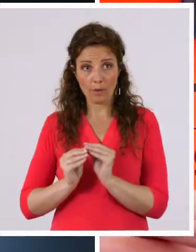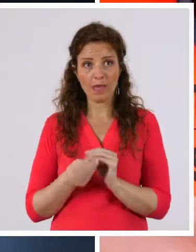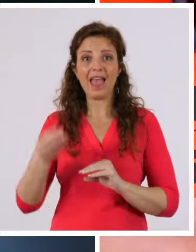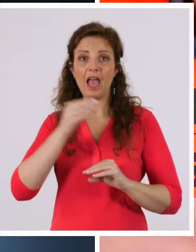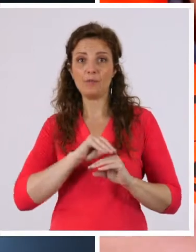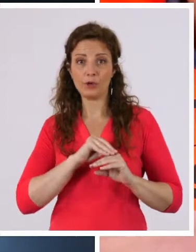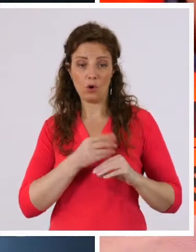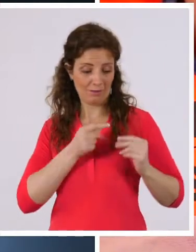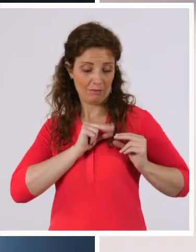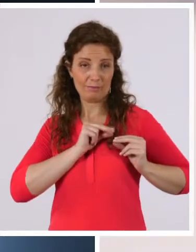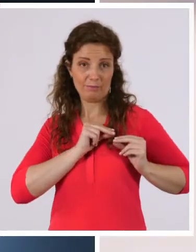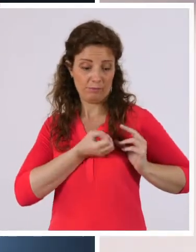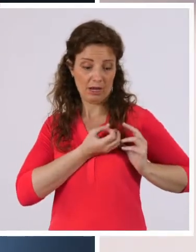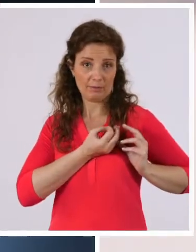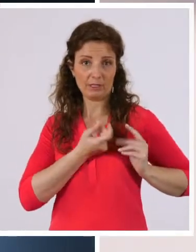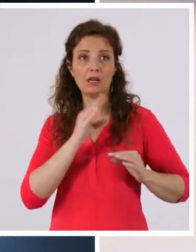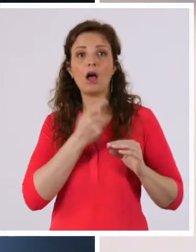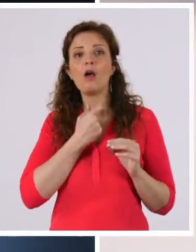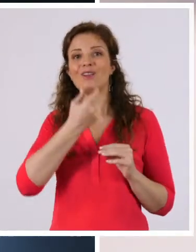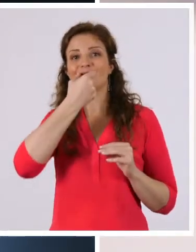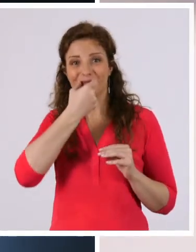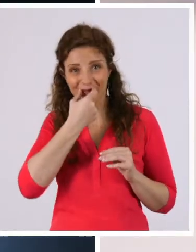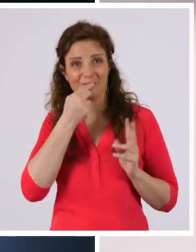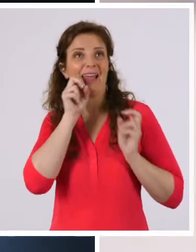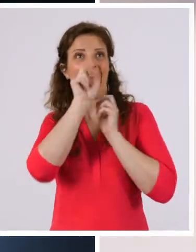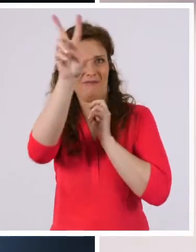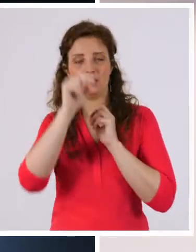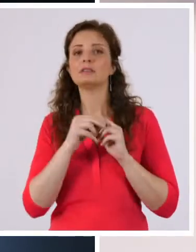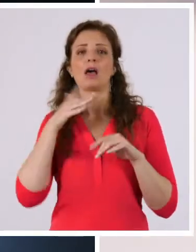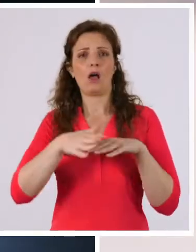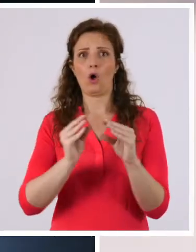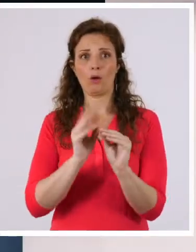come utilizzare la lampadina ed il fischietto di segnalazione.